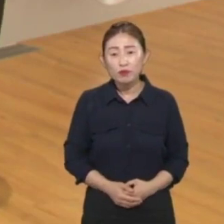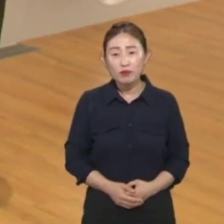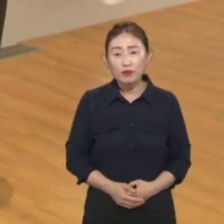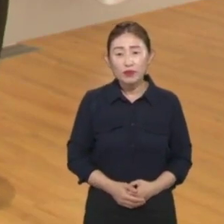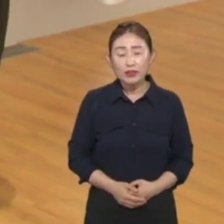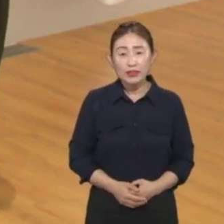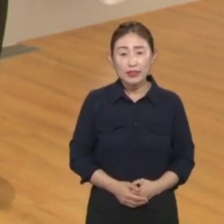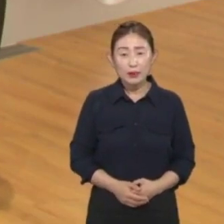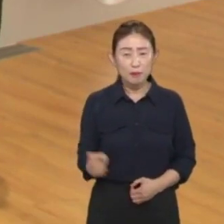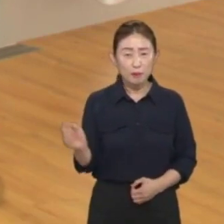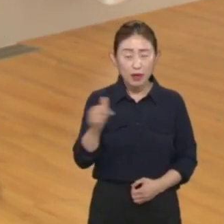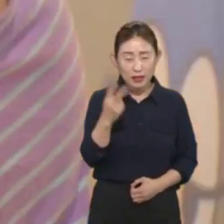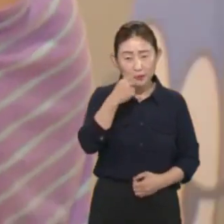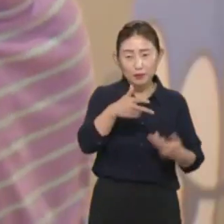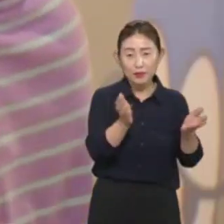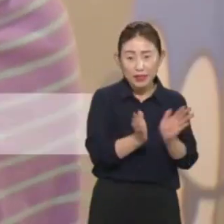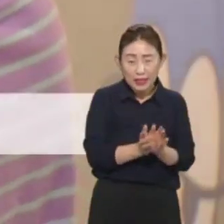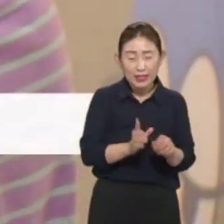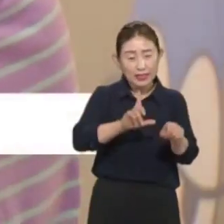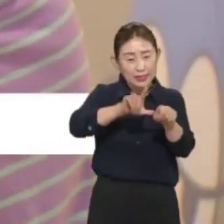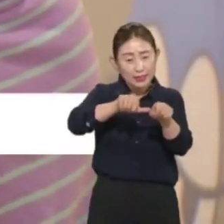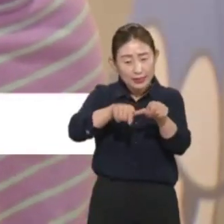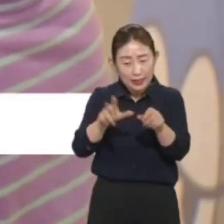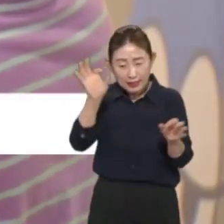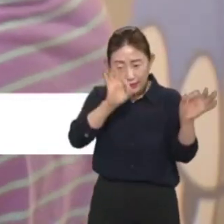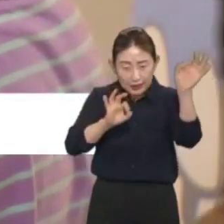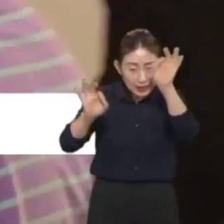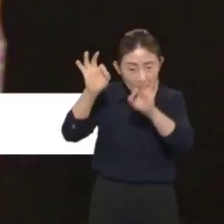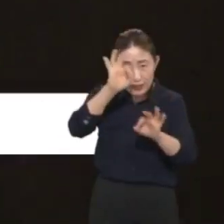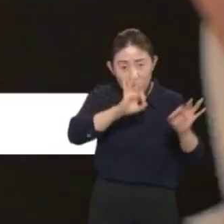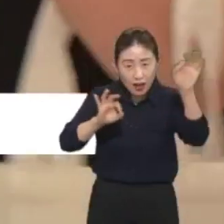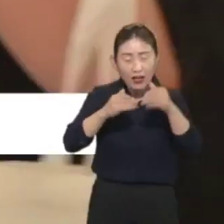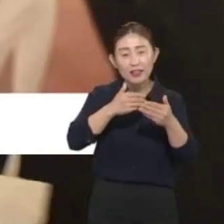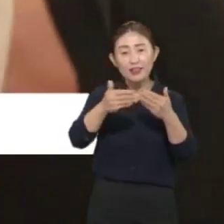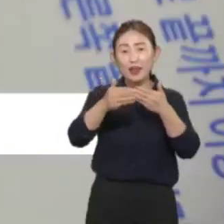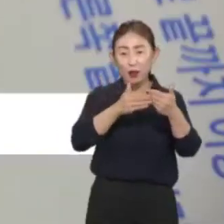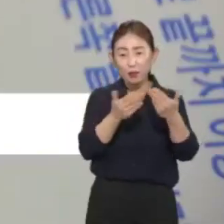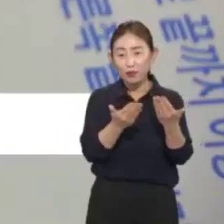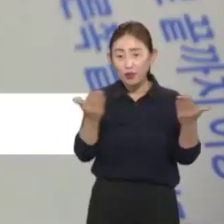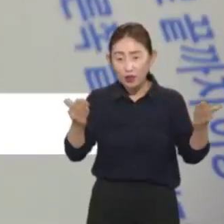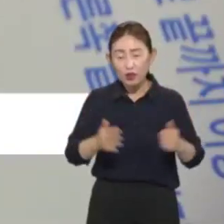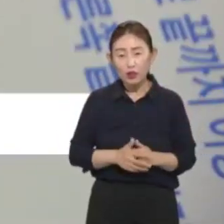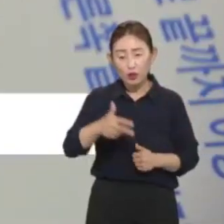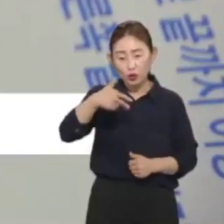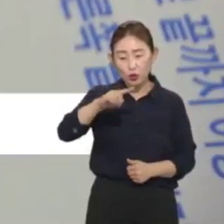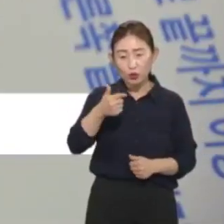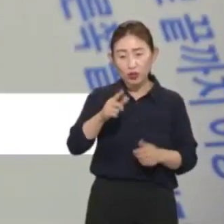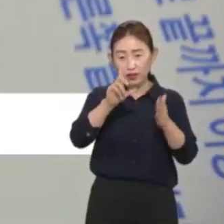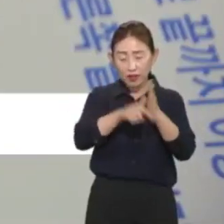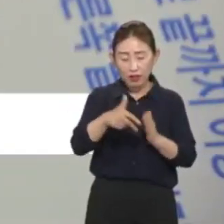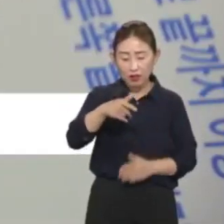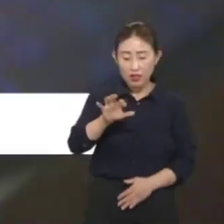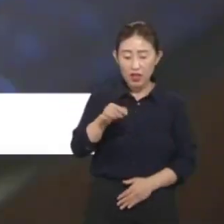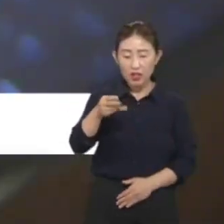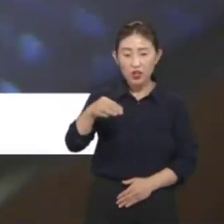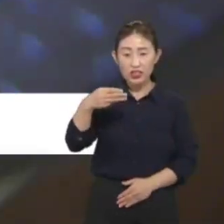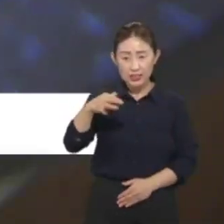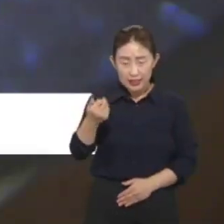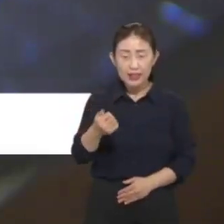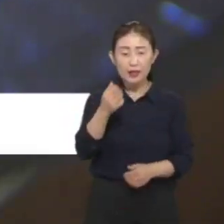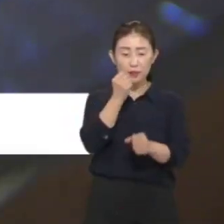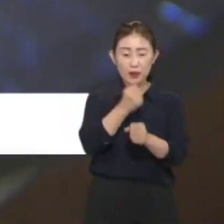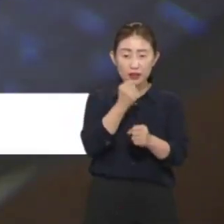쏜살 탐험대가 되어 잃어버린 시침과 분침, 초침을 찾아보는 체험 전시. 조선시대 장영실이 만든 해시계